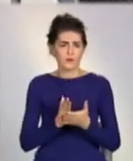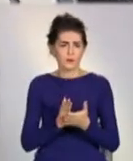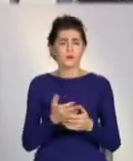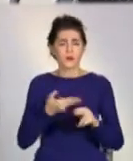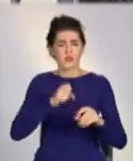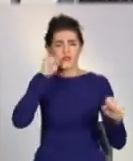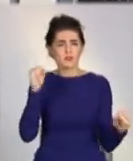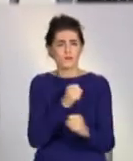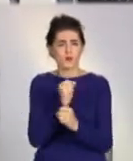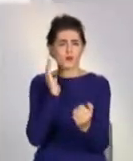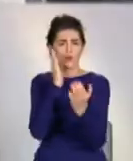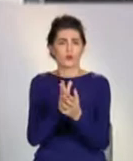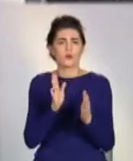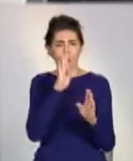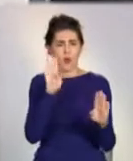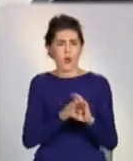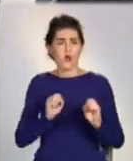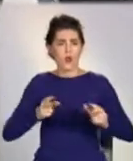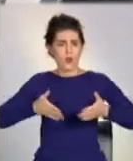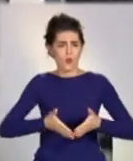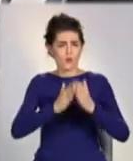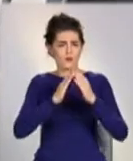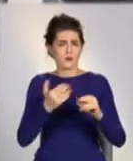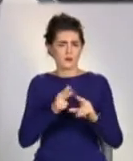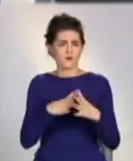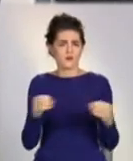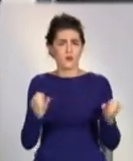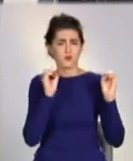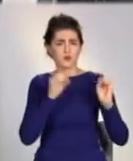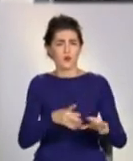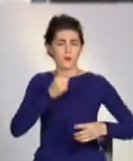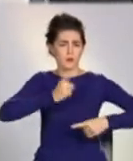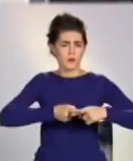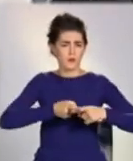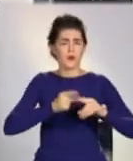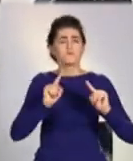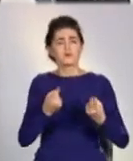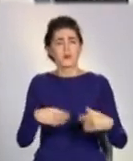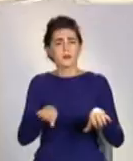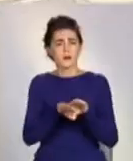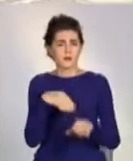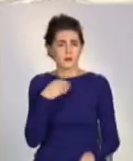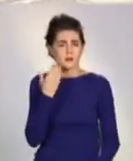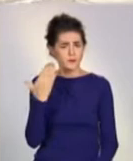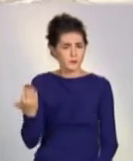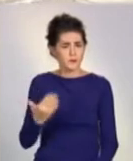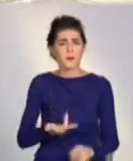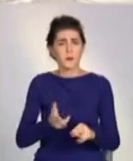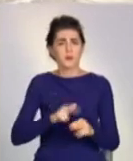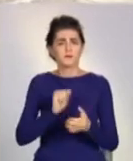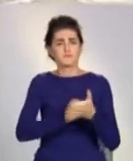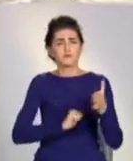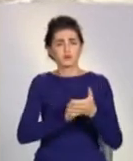Там не проїдеш, тільки на лодці. До Філатова зробили і все, і бросили. А чому так? Уся справа в